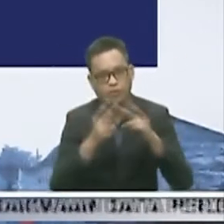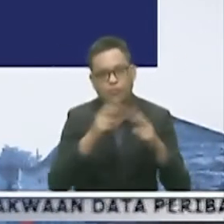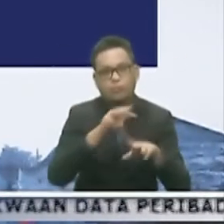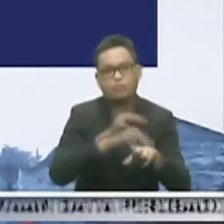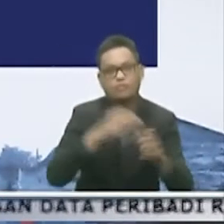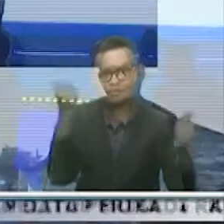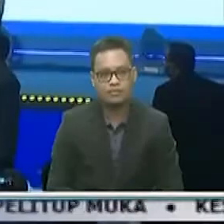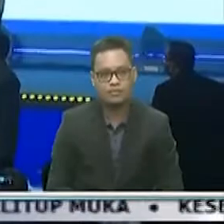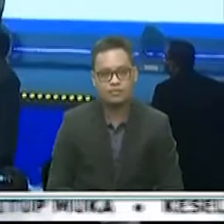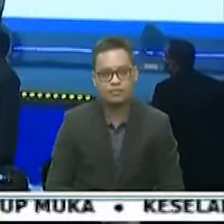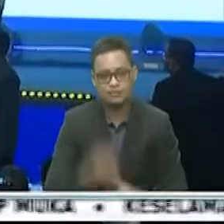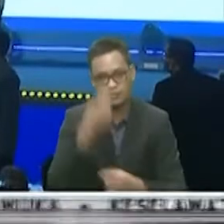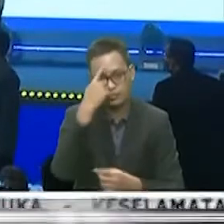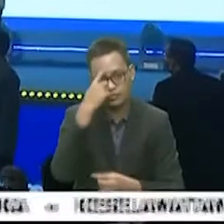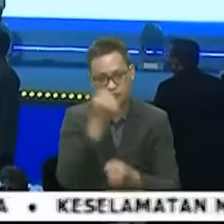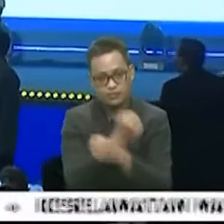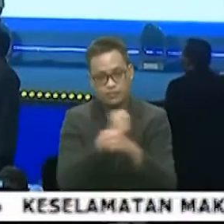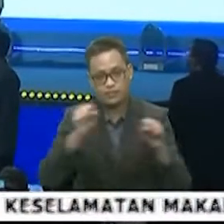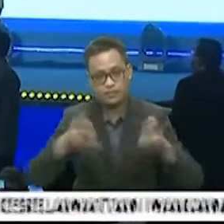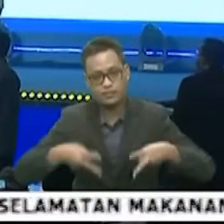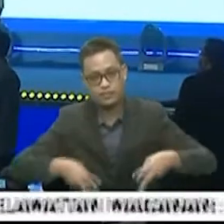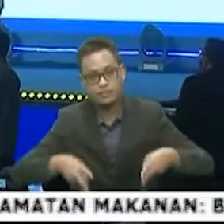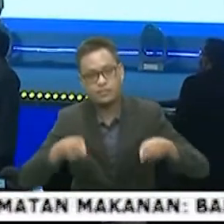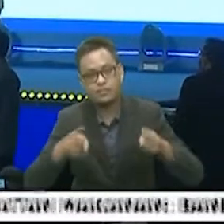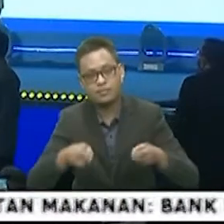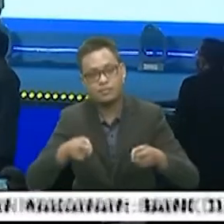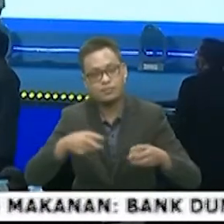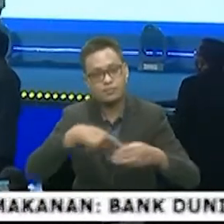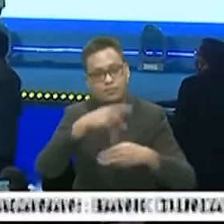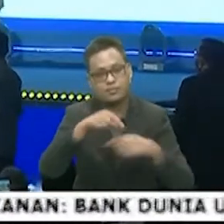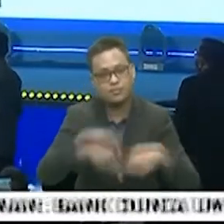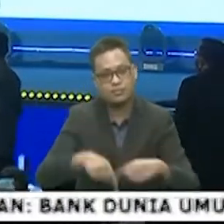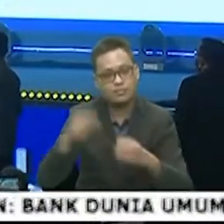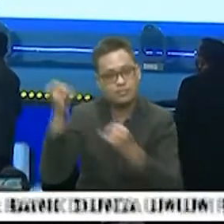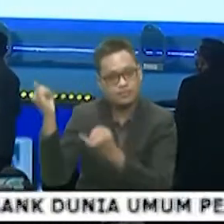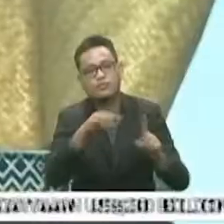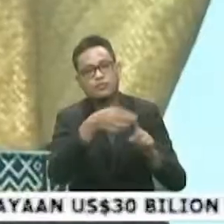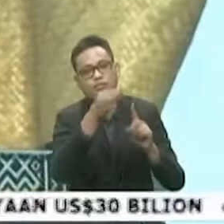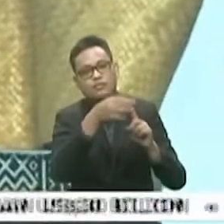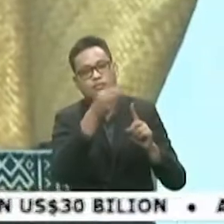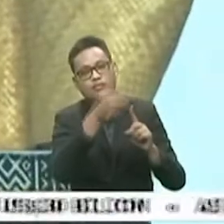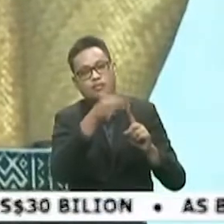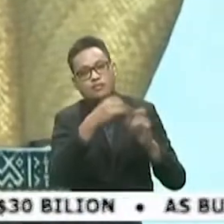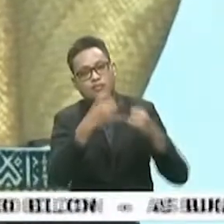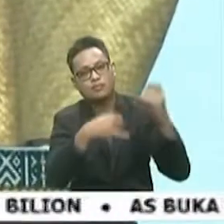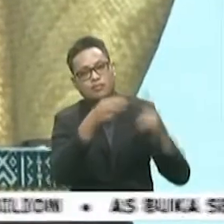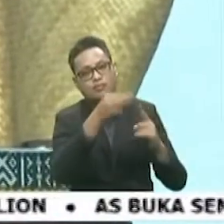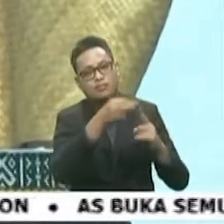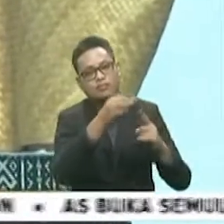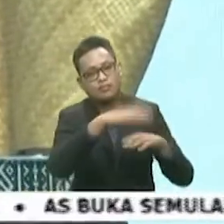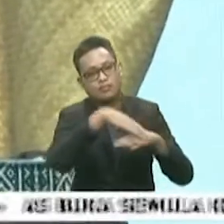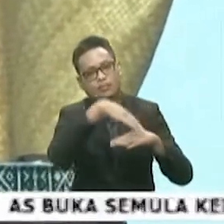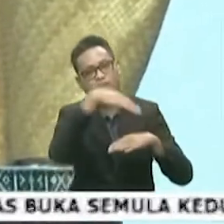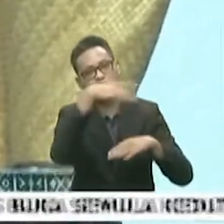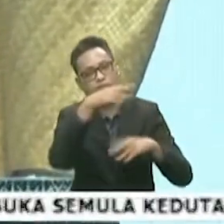akan datang. 首相重申，大马一家愿景的本质是通过展现更具包容性、跨越宗教和民族的